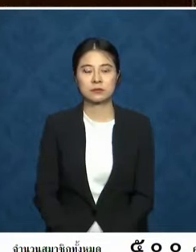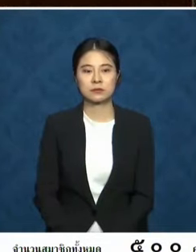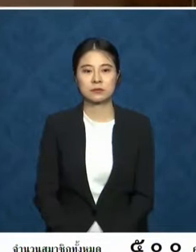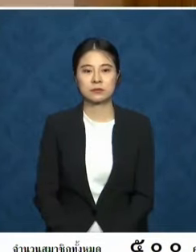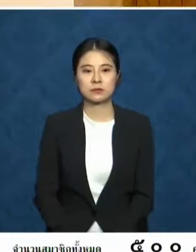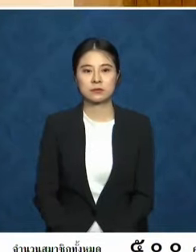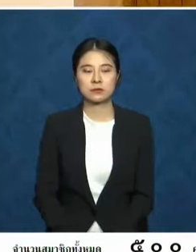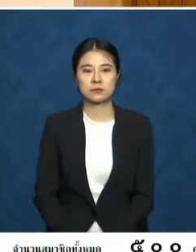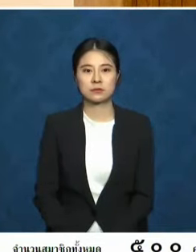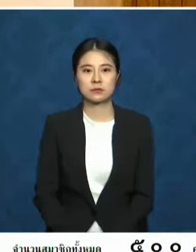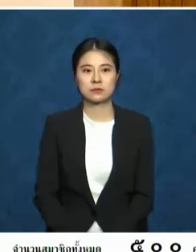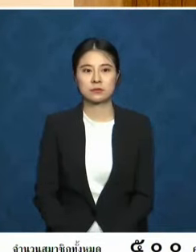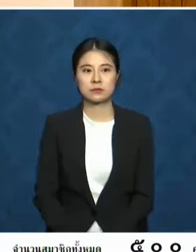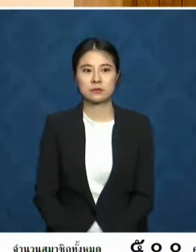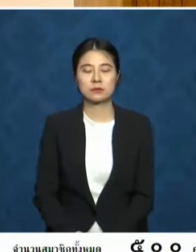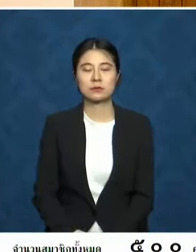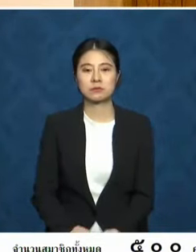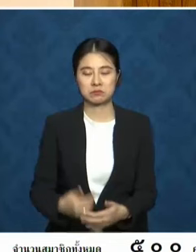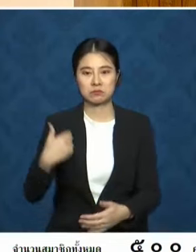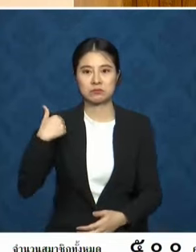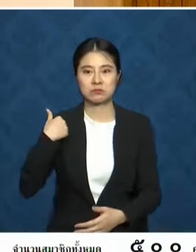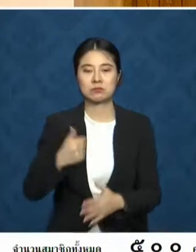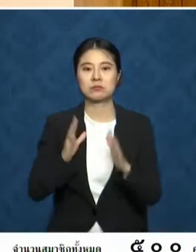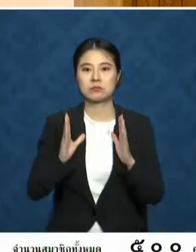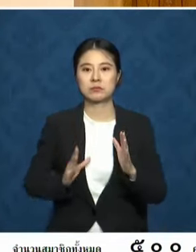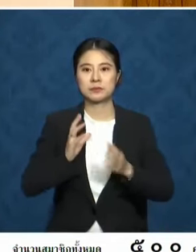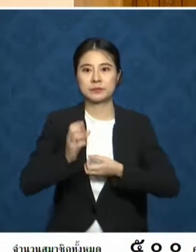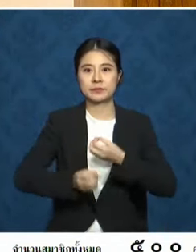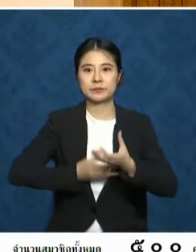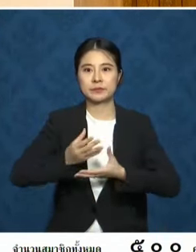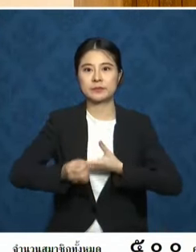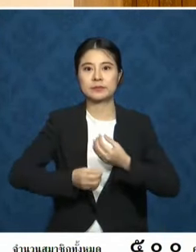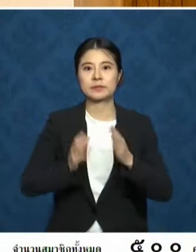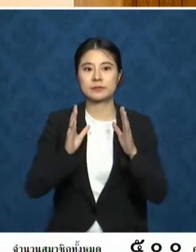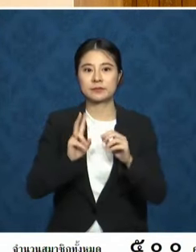มีผู้ที่จะอภบราย จำนวนสองท่าน